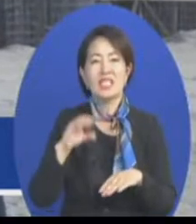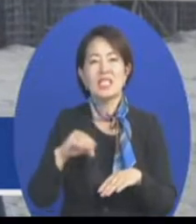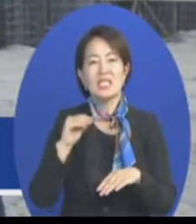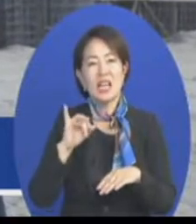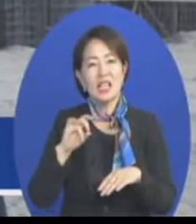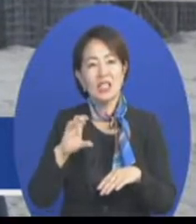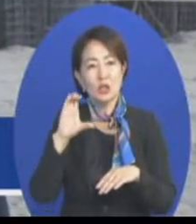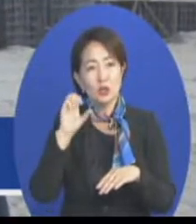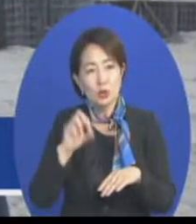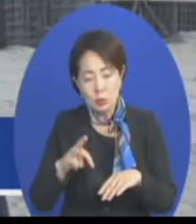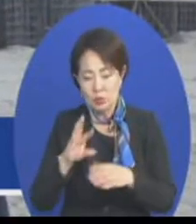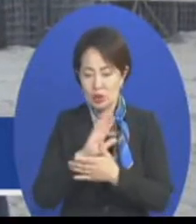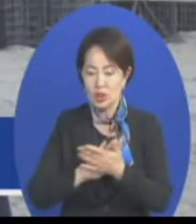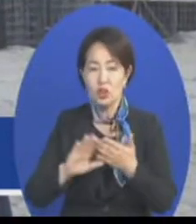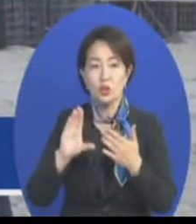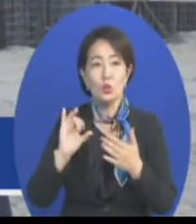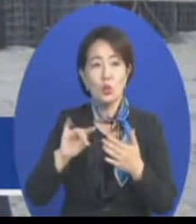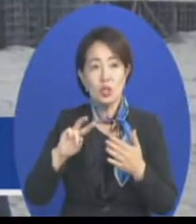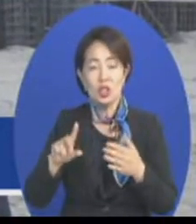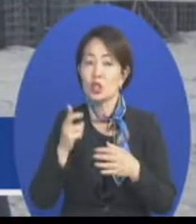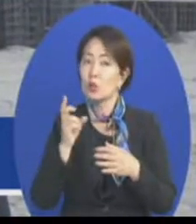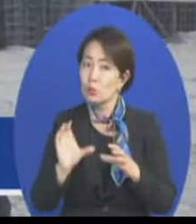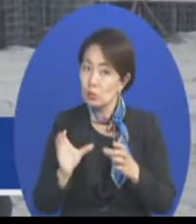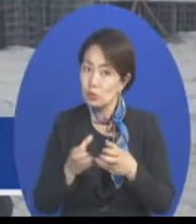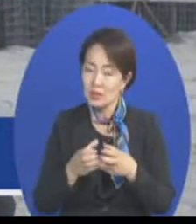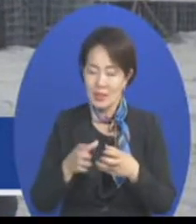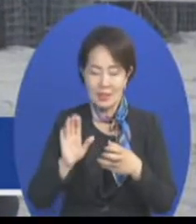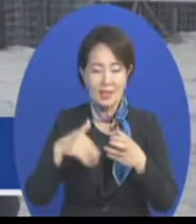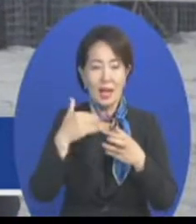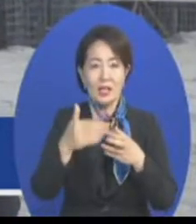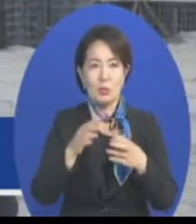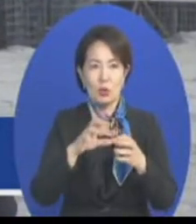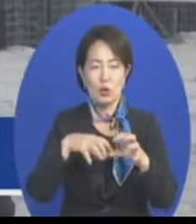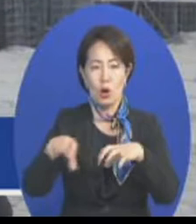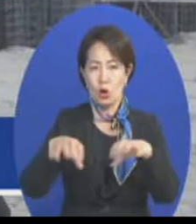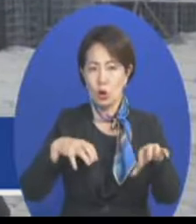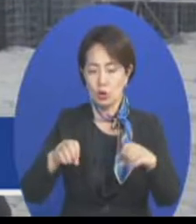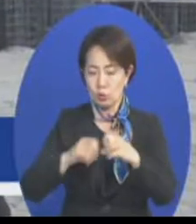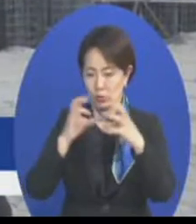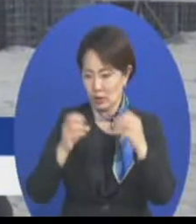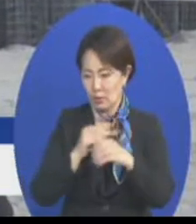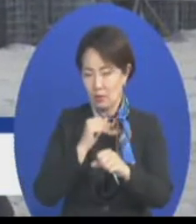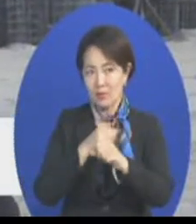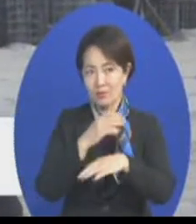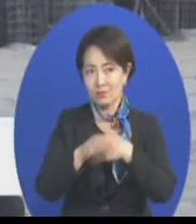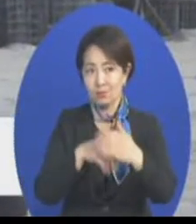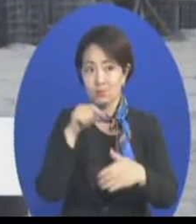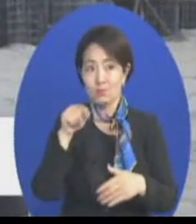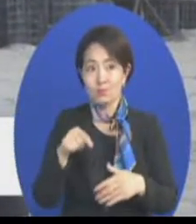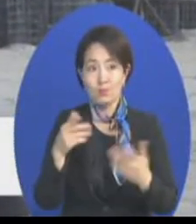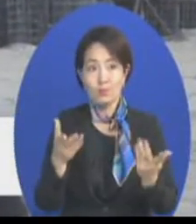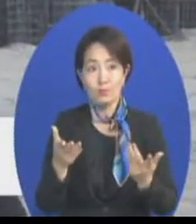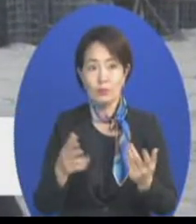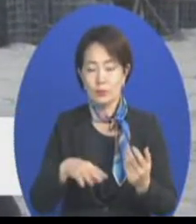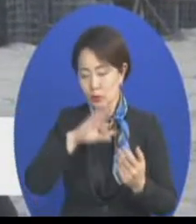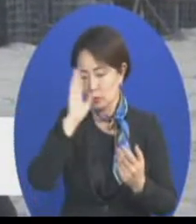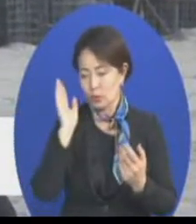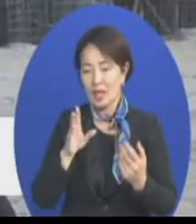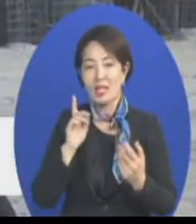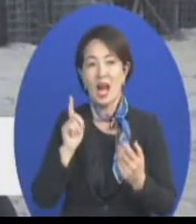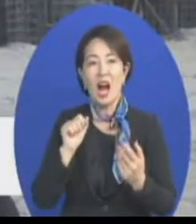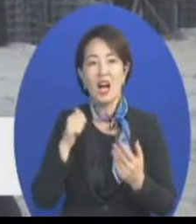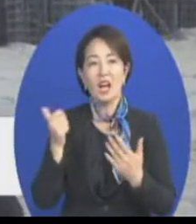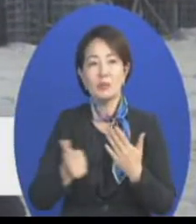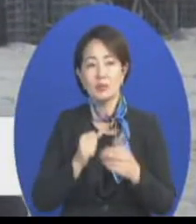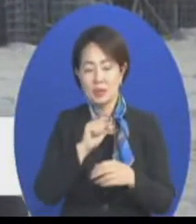шинэ сүржлийн бүс за цаашаа баригдах олон хороолол бүтээн байгуулалтын ажилд бол ялангуяа дулааны хангамжийн